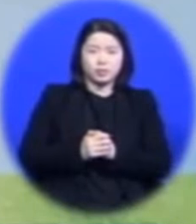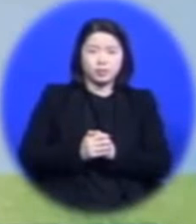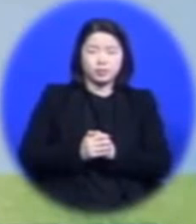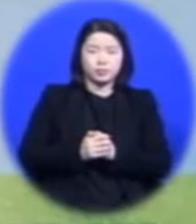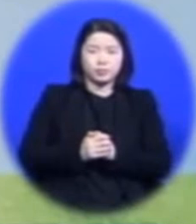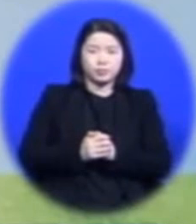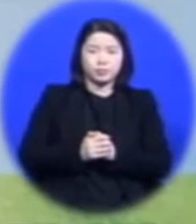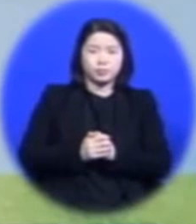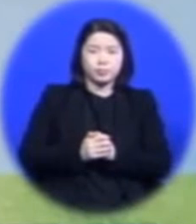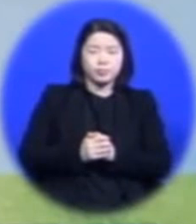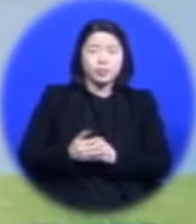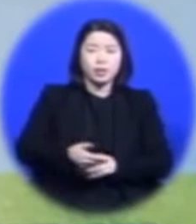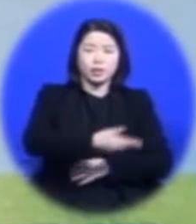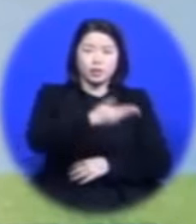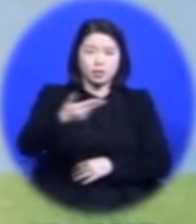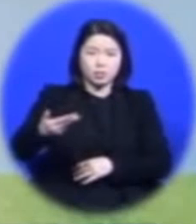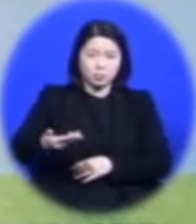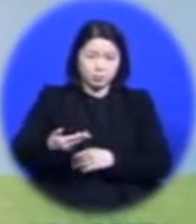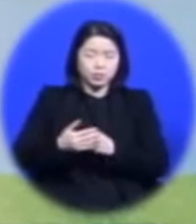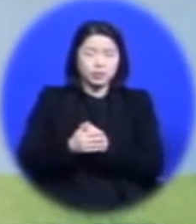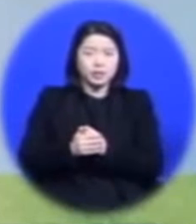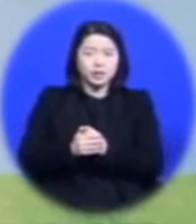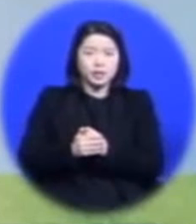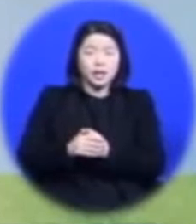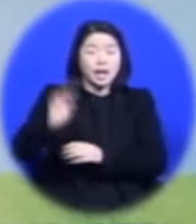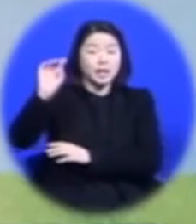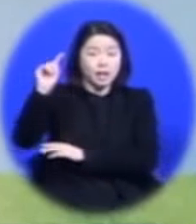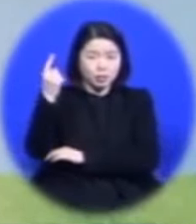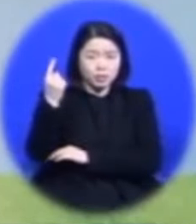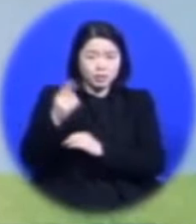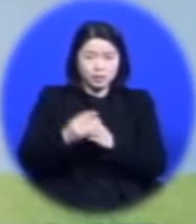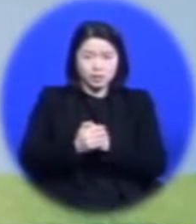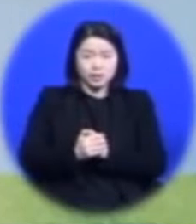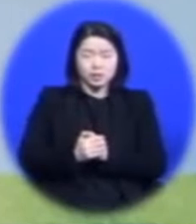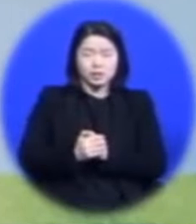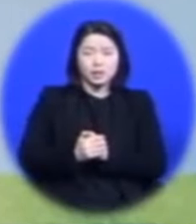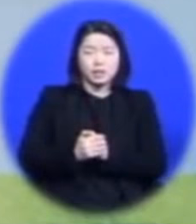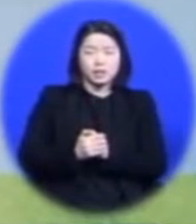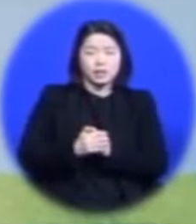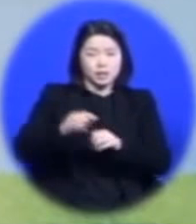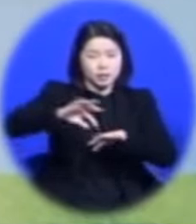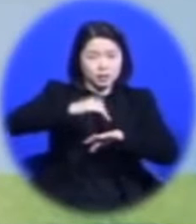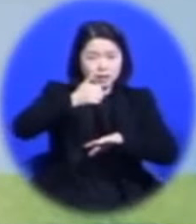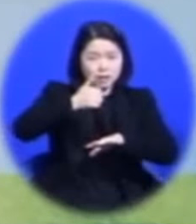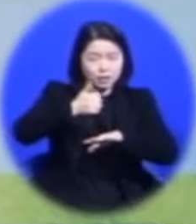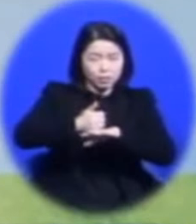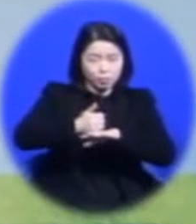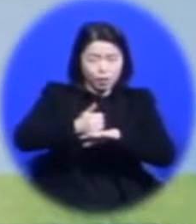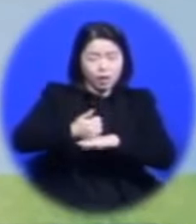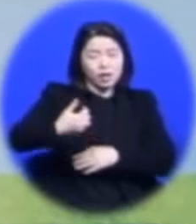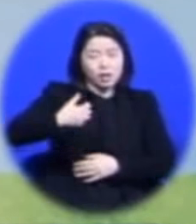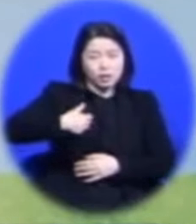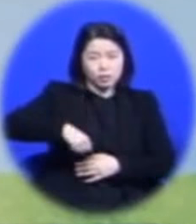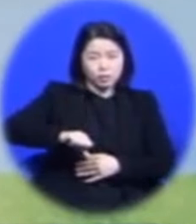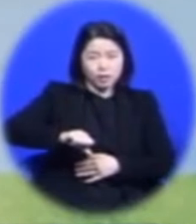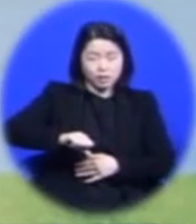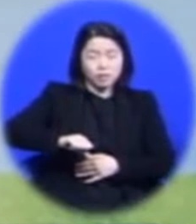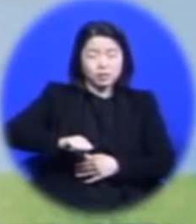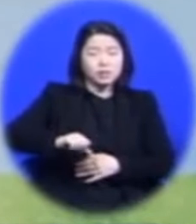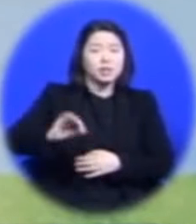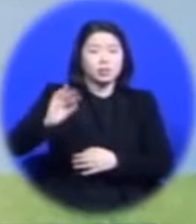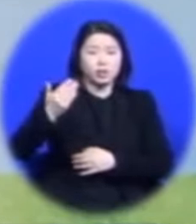거예요 여러분 다윗이 솔로몬이 왕이 되었을 때